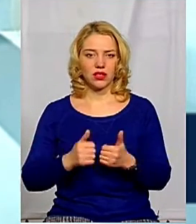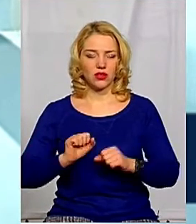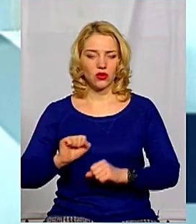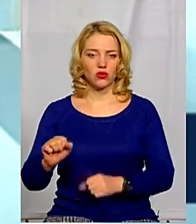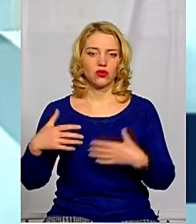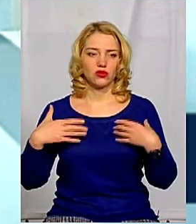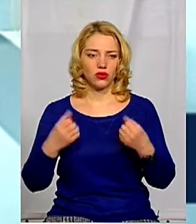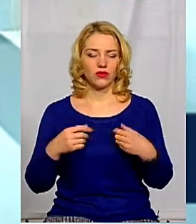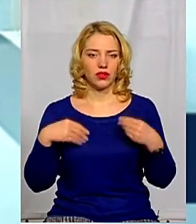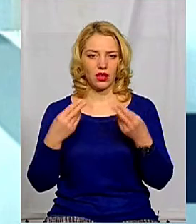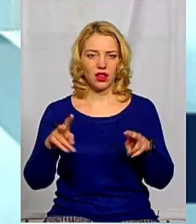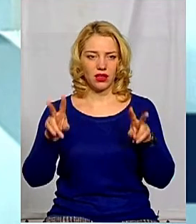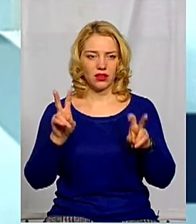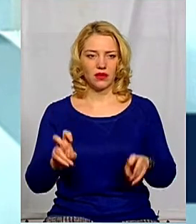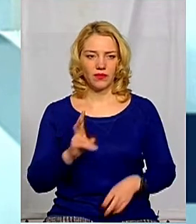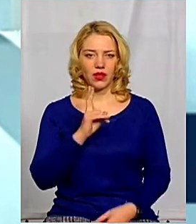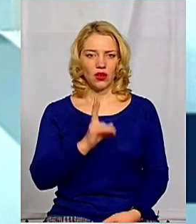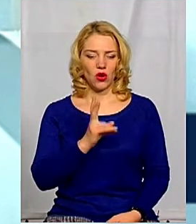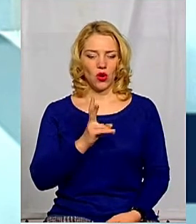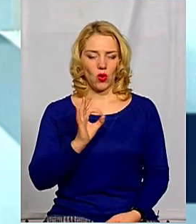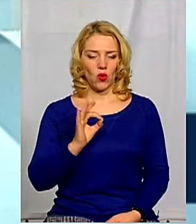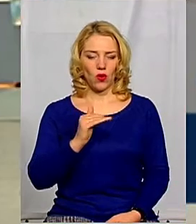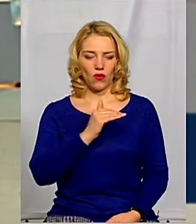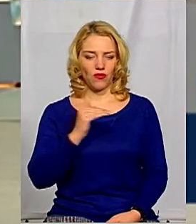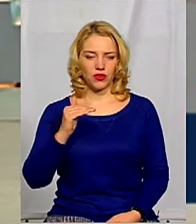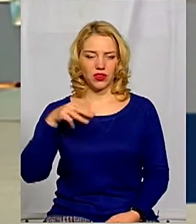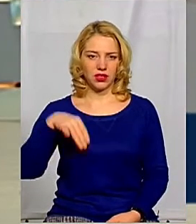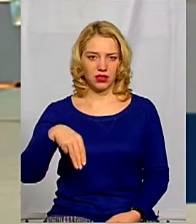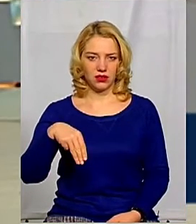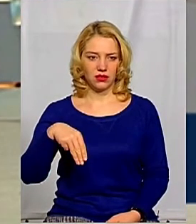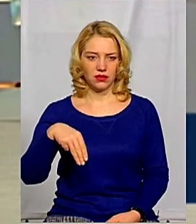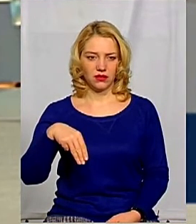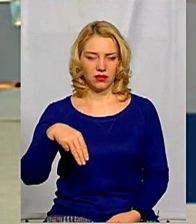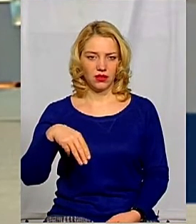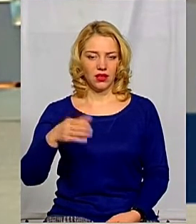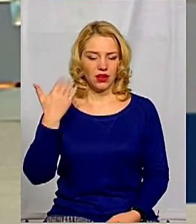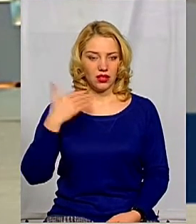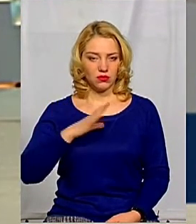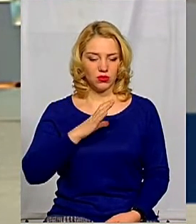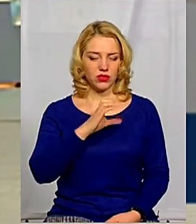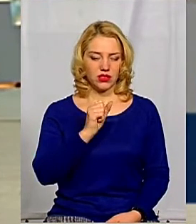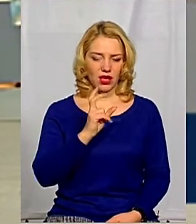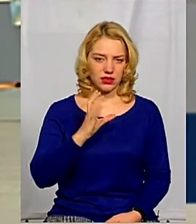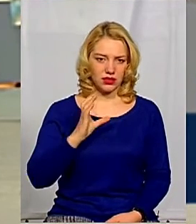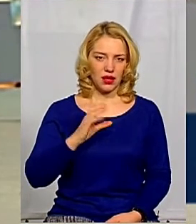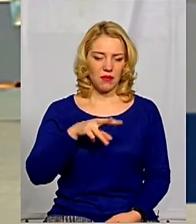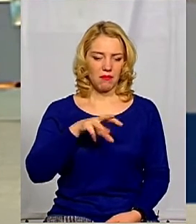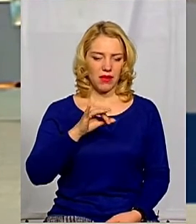надала її назву COVID. SARS, MERS і COVID. Оця